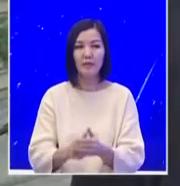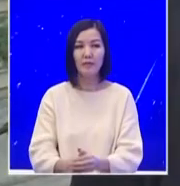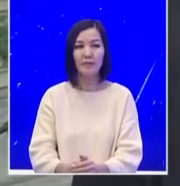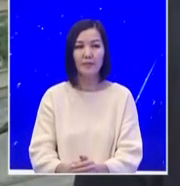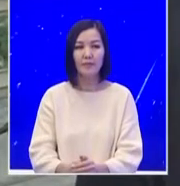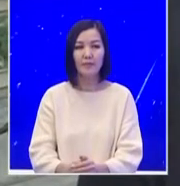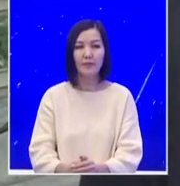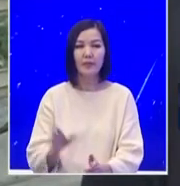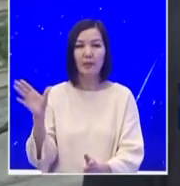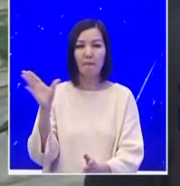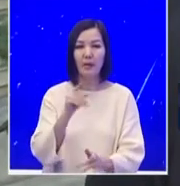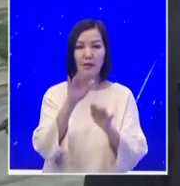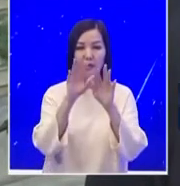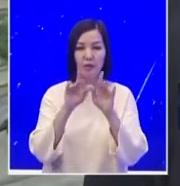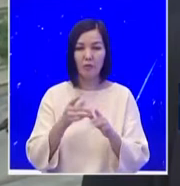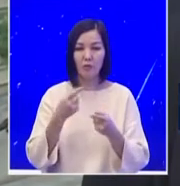Бәрі автоматтылған.